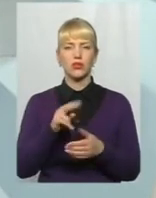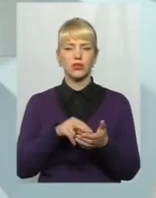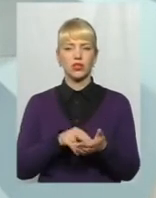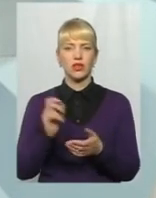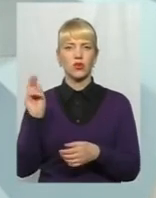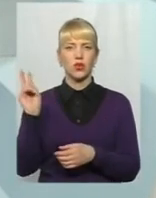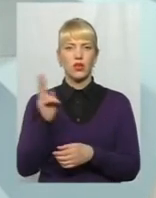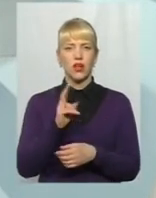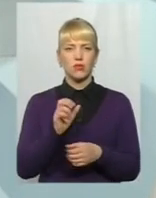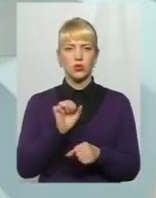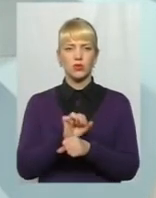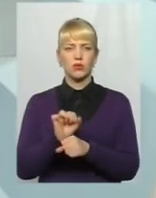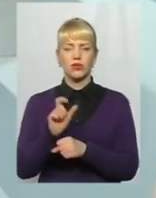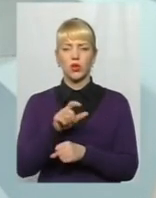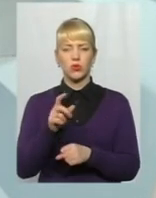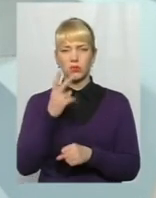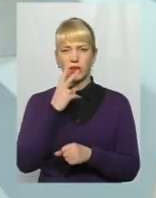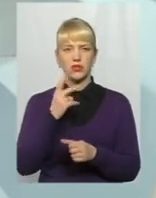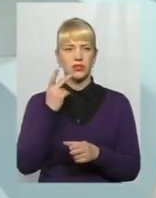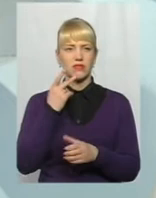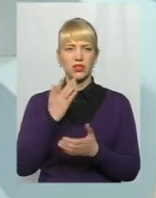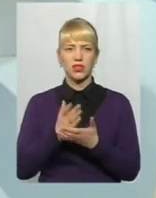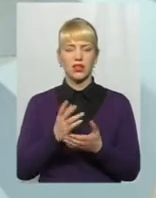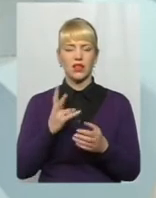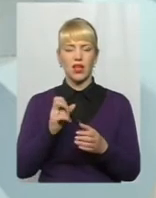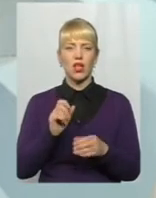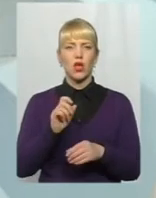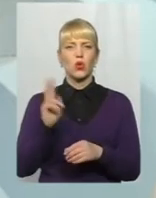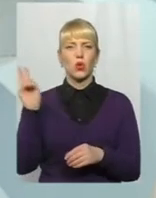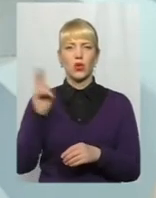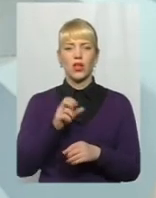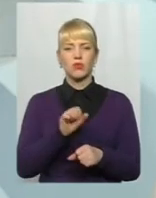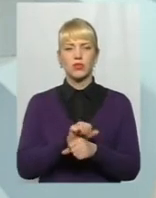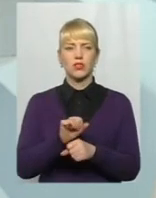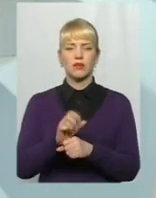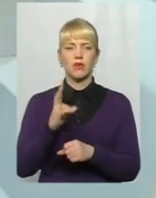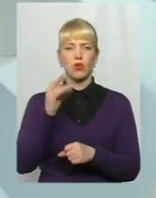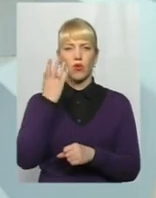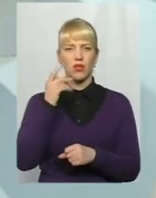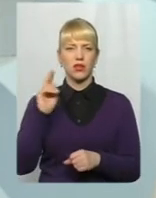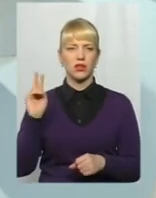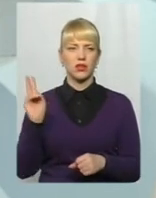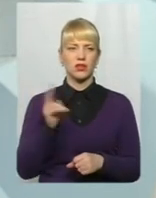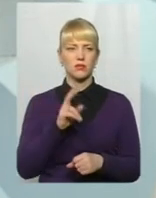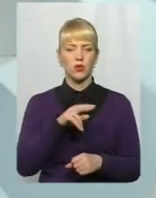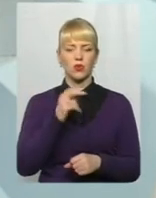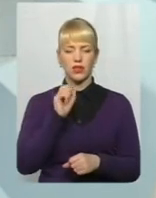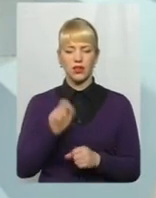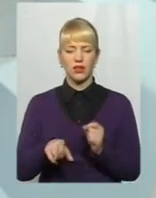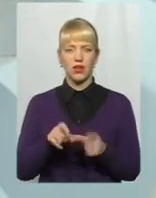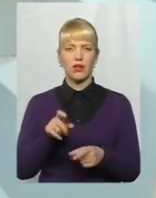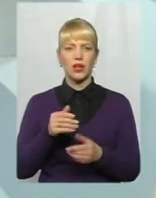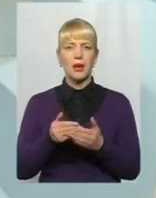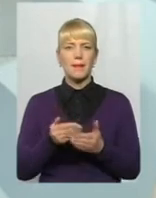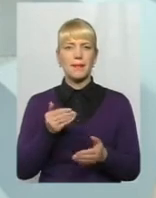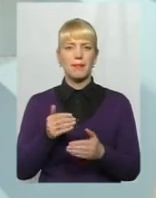зупинці люди, і урни завжди є на тролейбусних зупинках, але під'їжджає транспорт, і викидаємо під ноги,